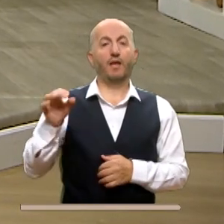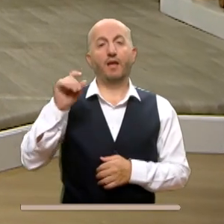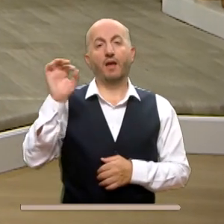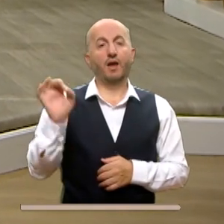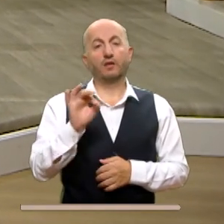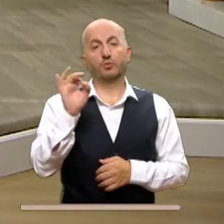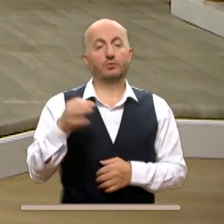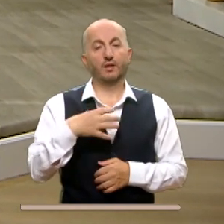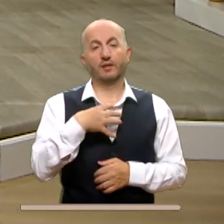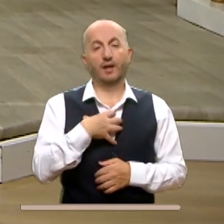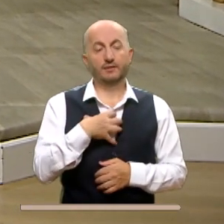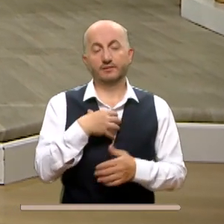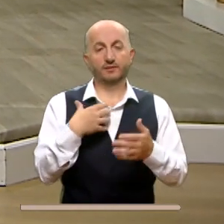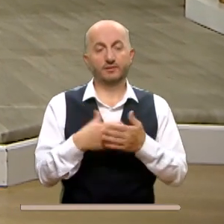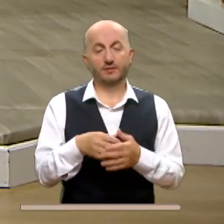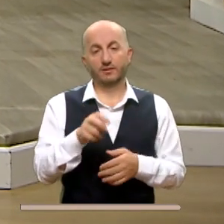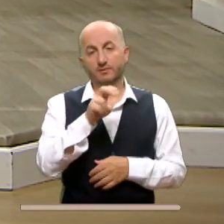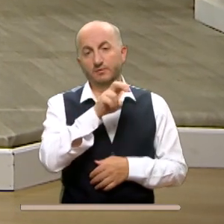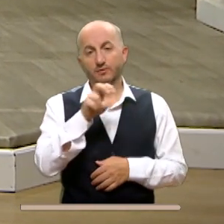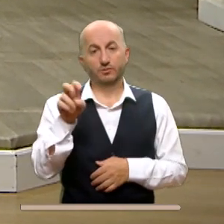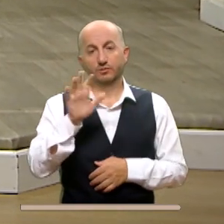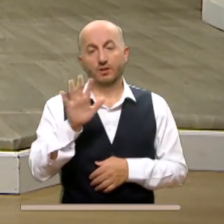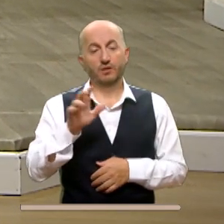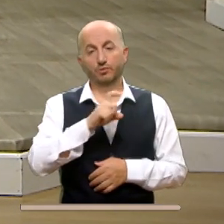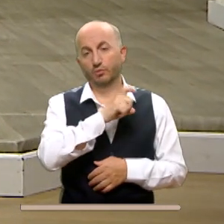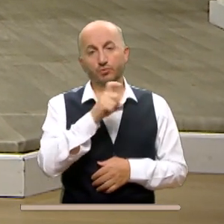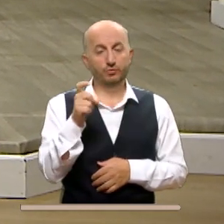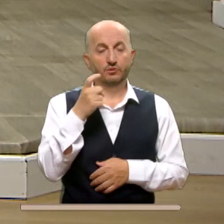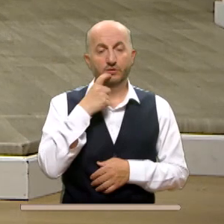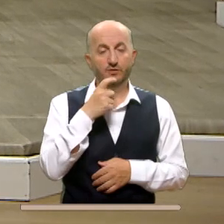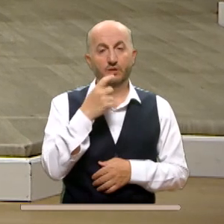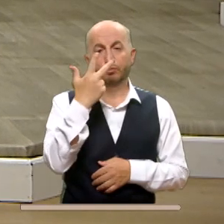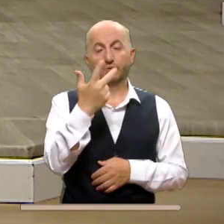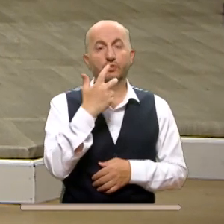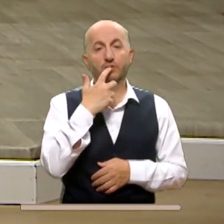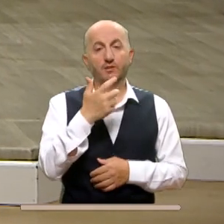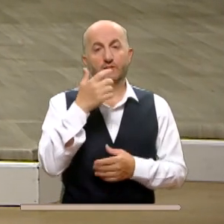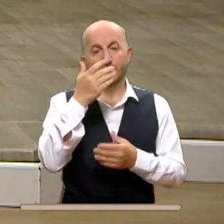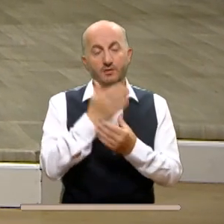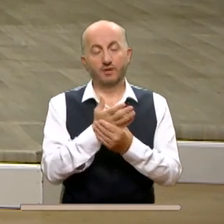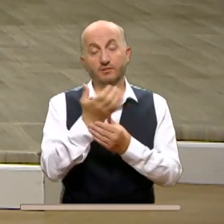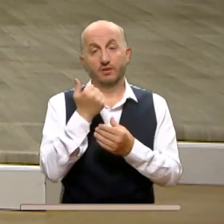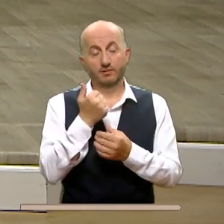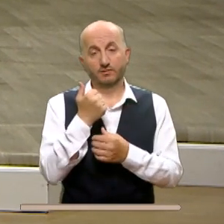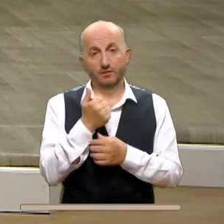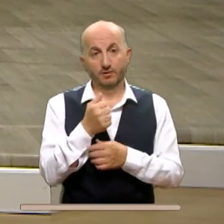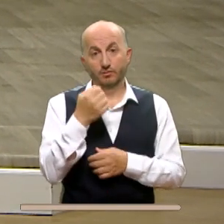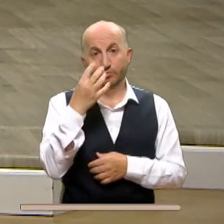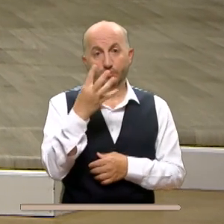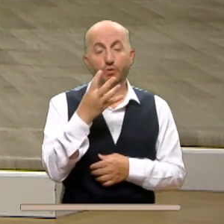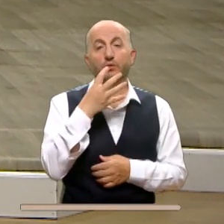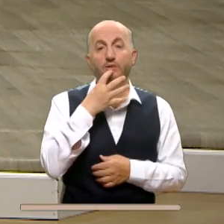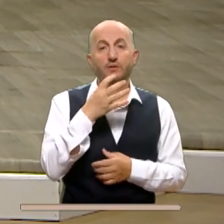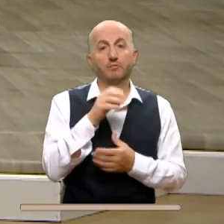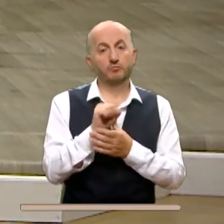kadar 850-900 saat civarında her 3 dilde de öğrencilerimiz ders alırlar. Kesinlikle 4 dil becerisi,